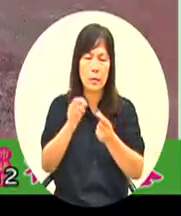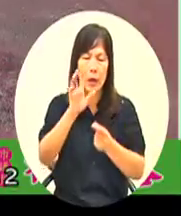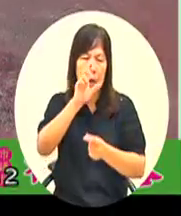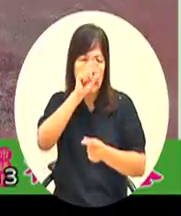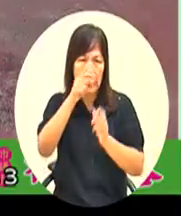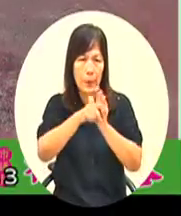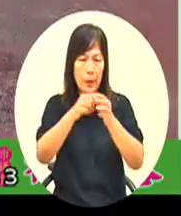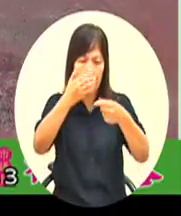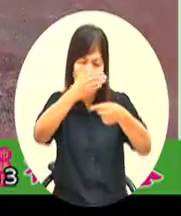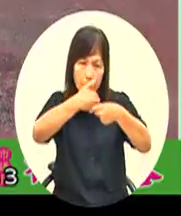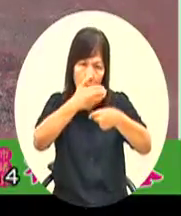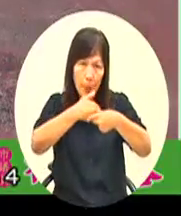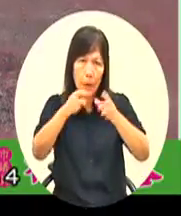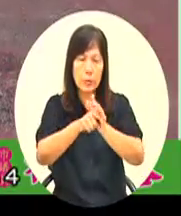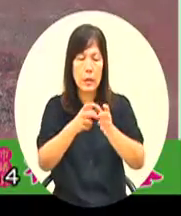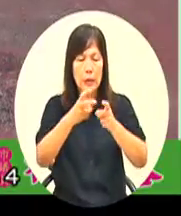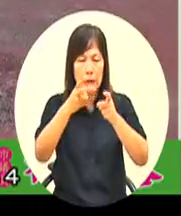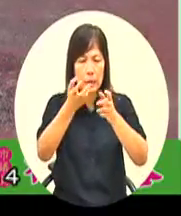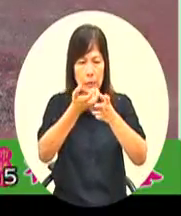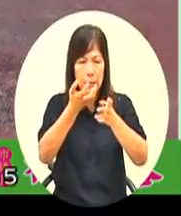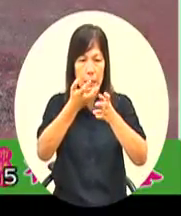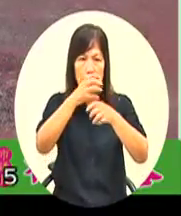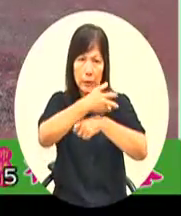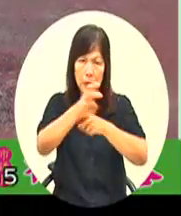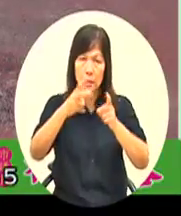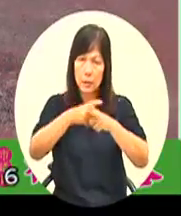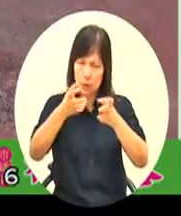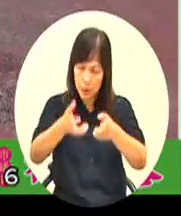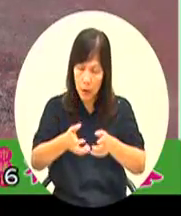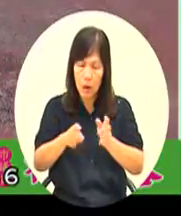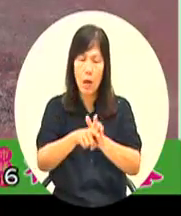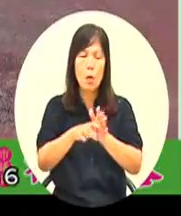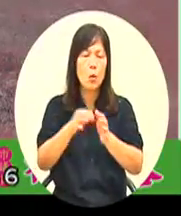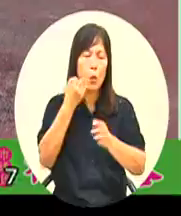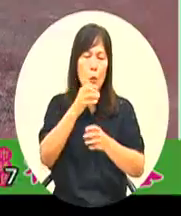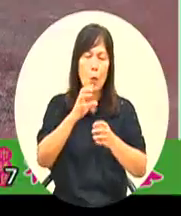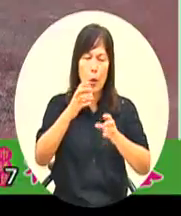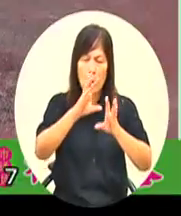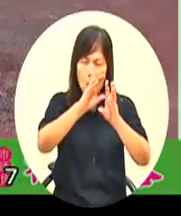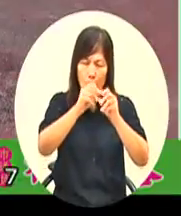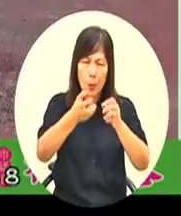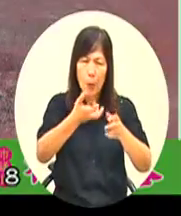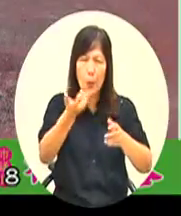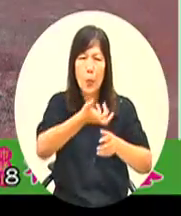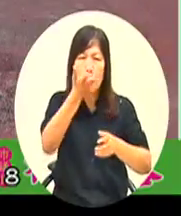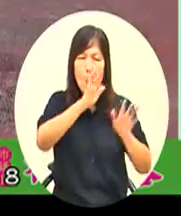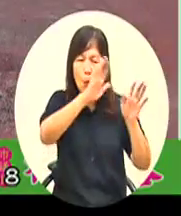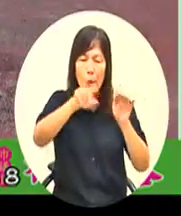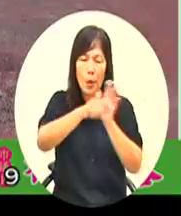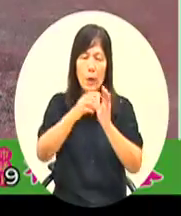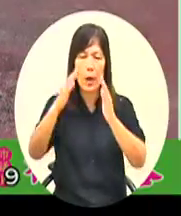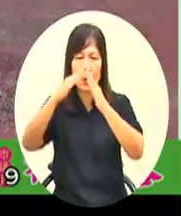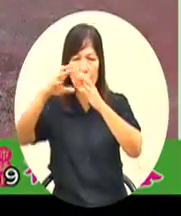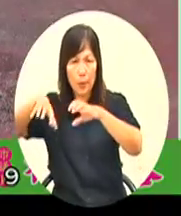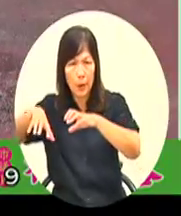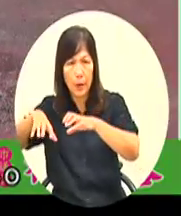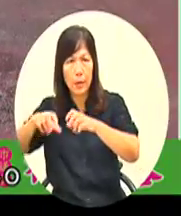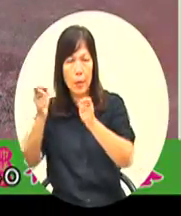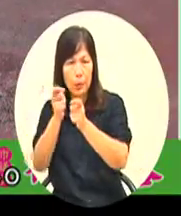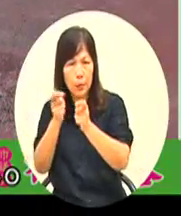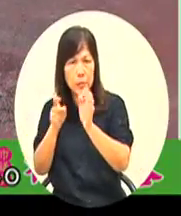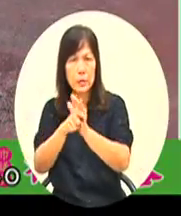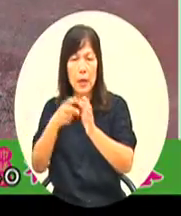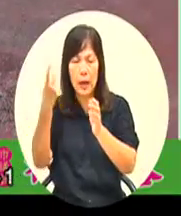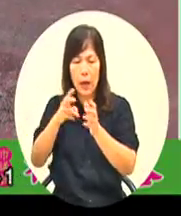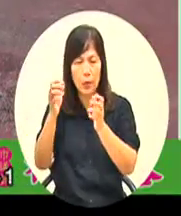南部，尤其是阮尖岭小港，你也拄到尘土飞扬的时候，住伫厝边啦，住伫